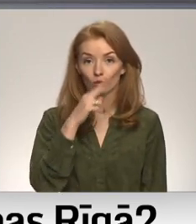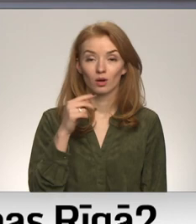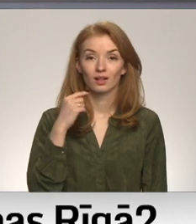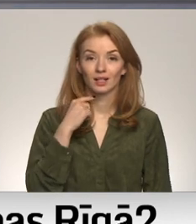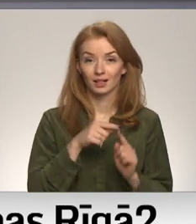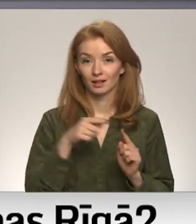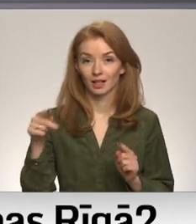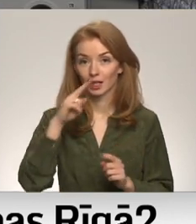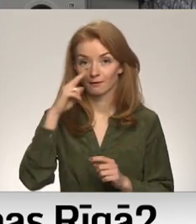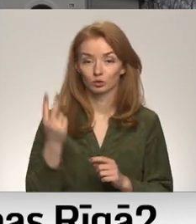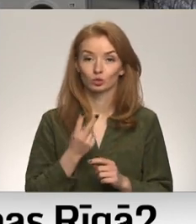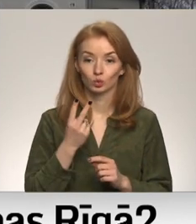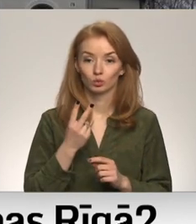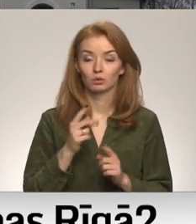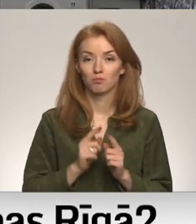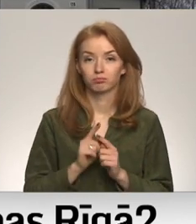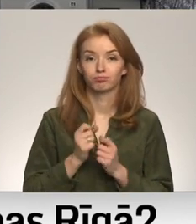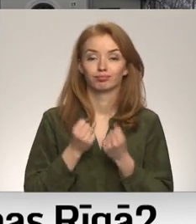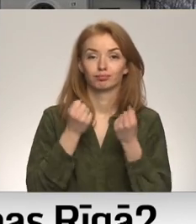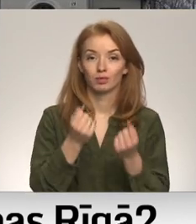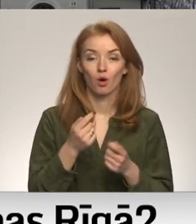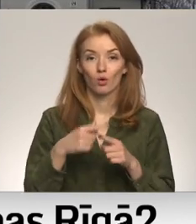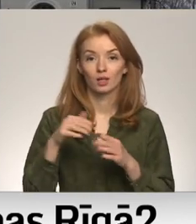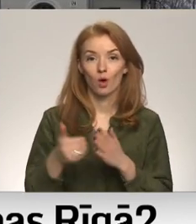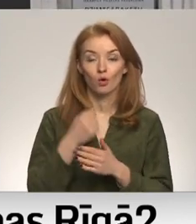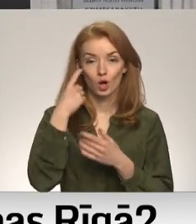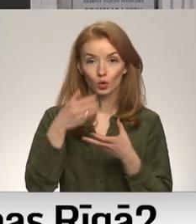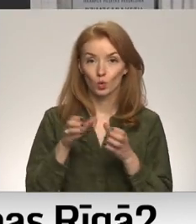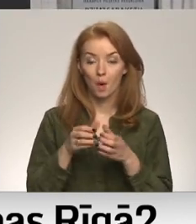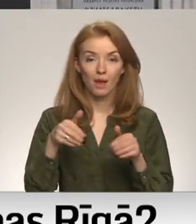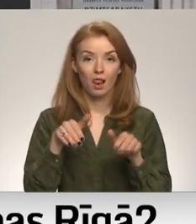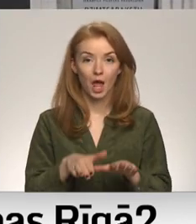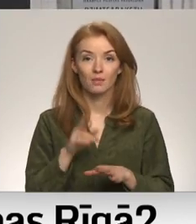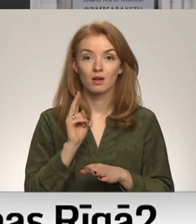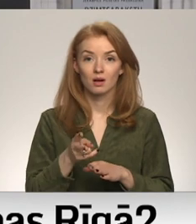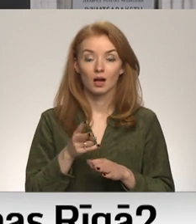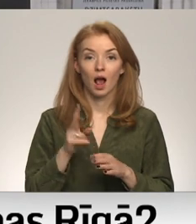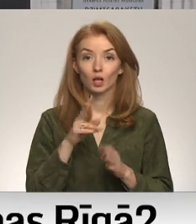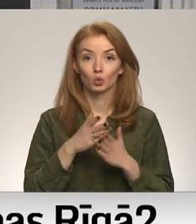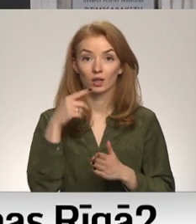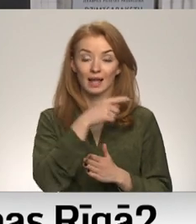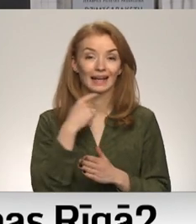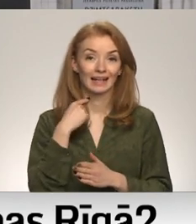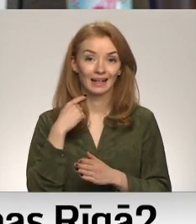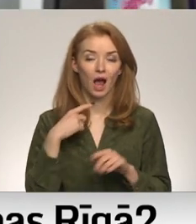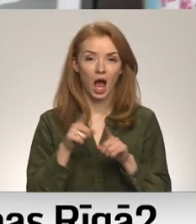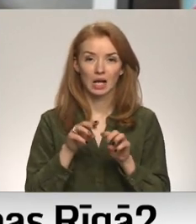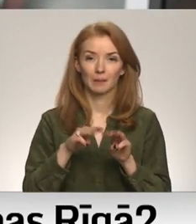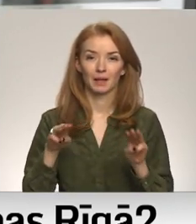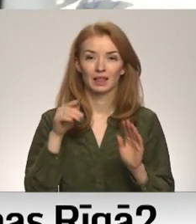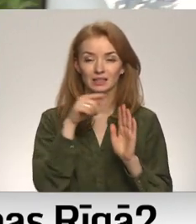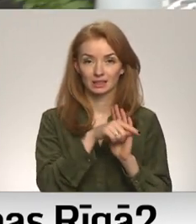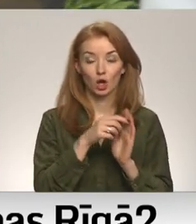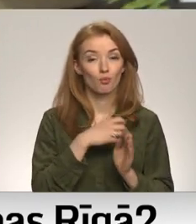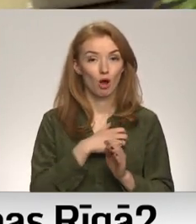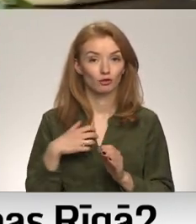apmēram 2 stundu garš brauciens. Jaunā Jēkabpils novada doma spriež, ka notiekošajiem galvaspilsētā, taiskaitā ministrijās,